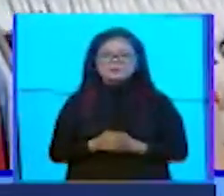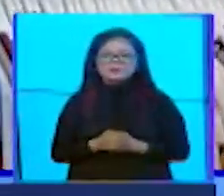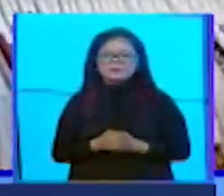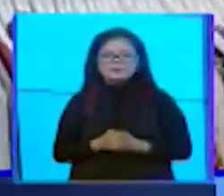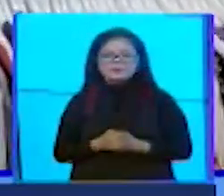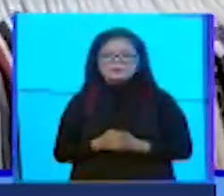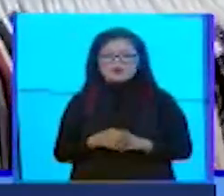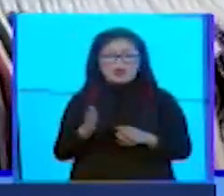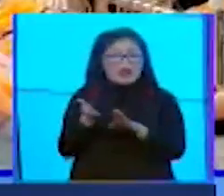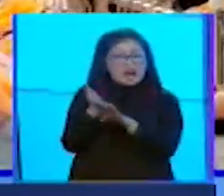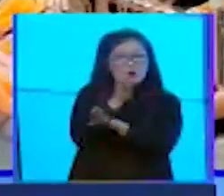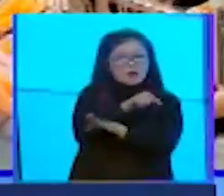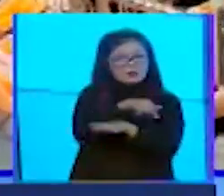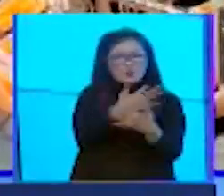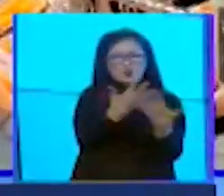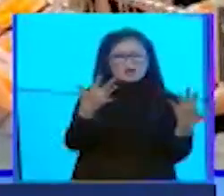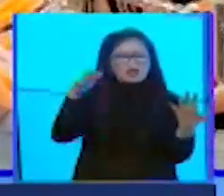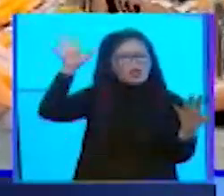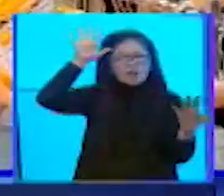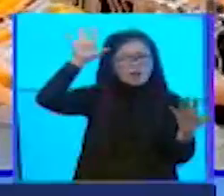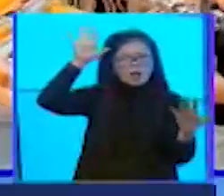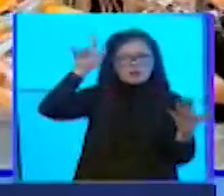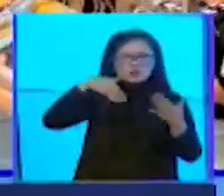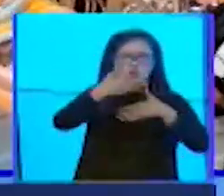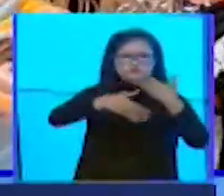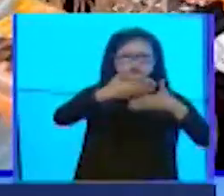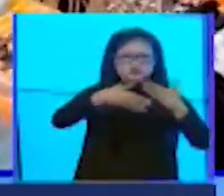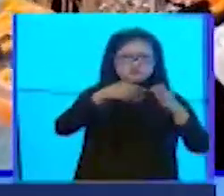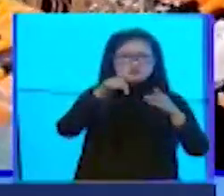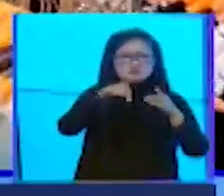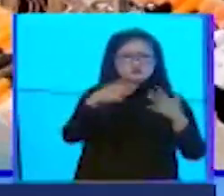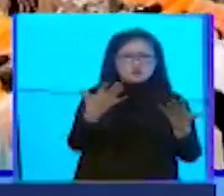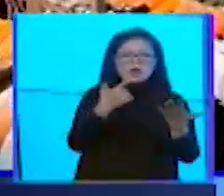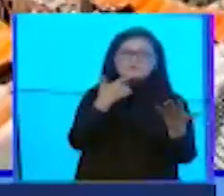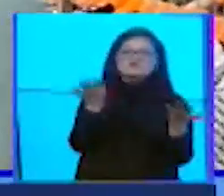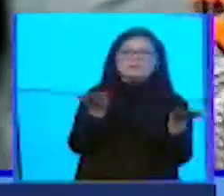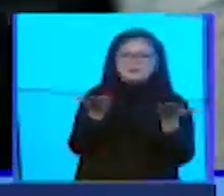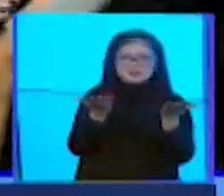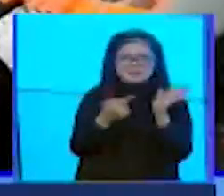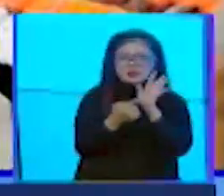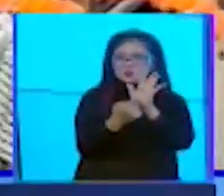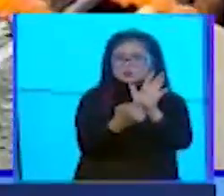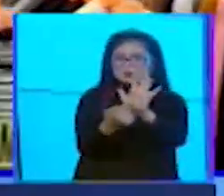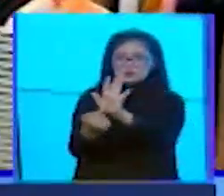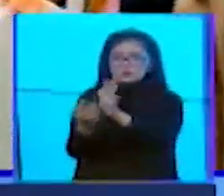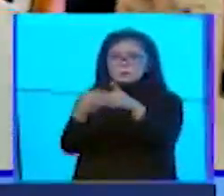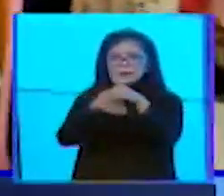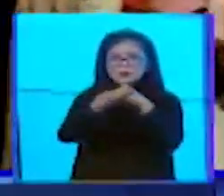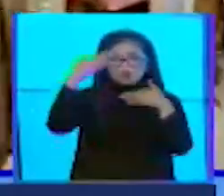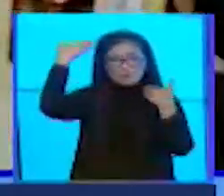Peduli Lindungi. Sekarang semakin banyak masyarakat sudah semakin terbiasa. Jadi seharusnya sudah tidak ada masalah lagi. Yang